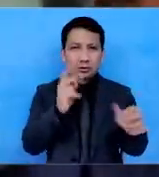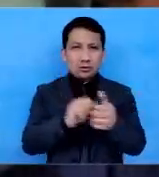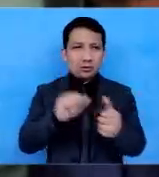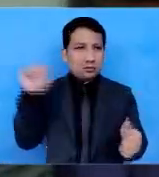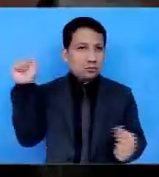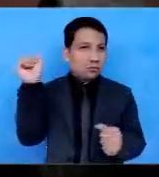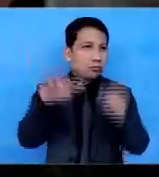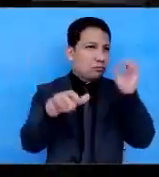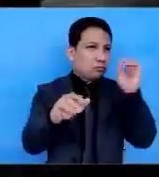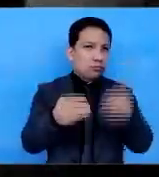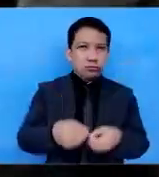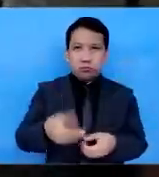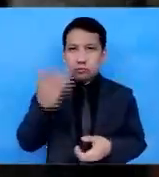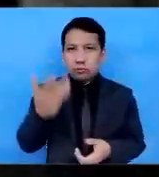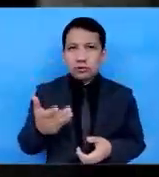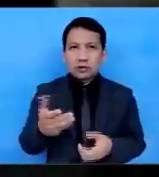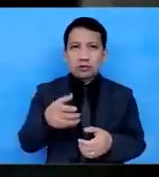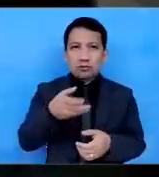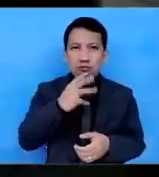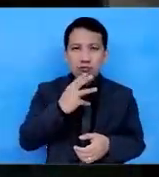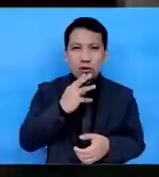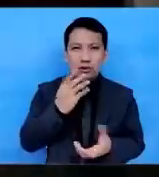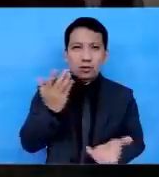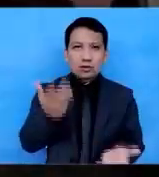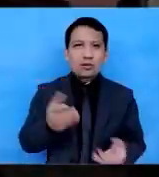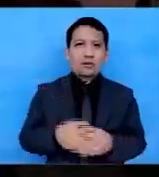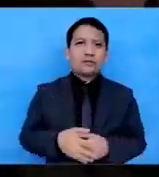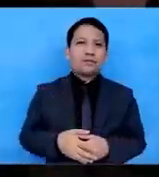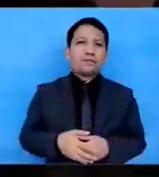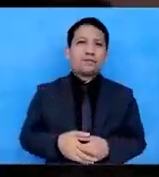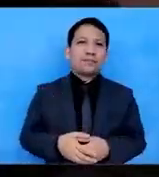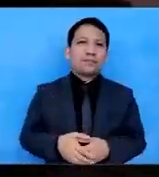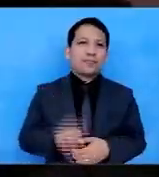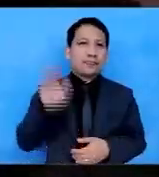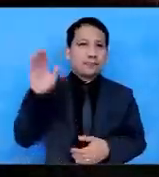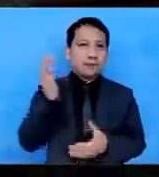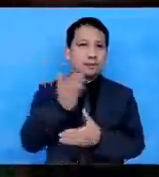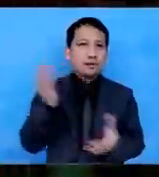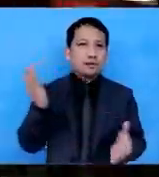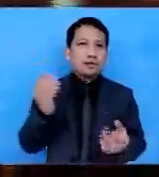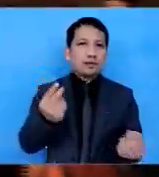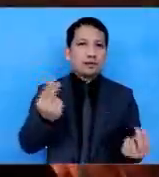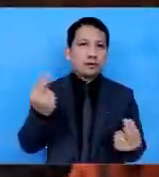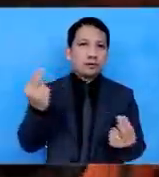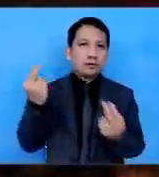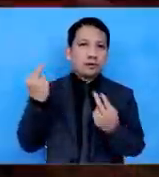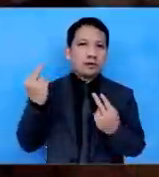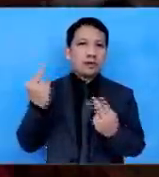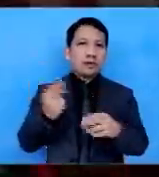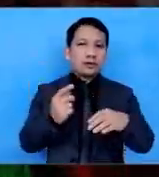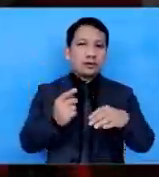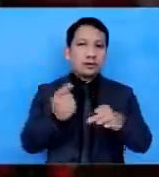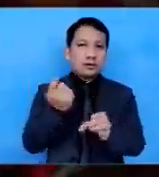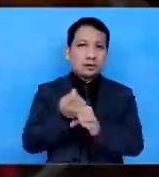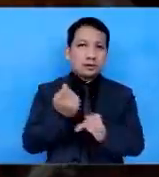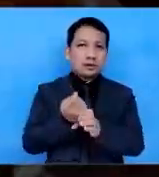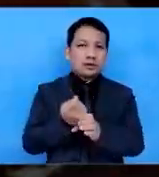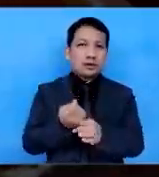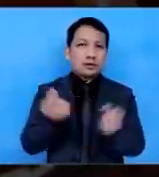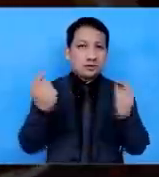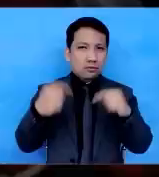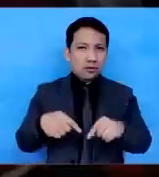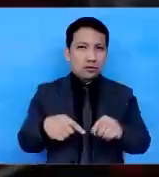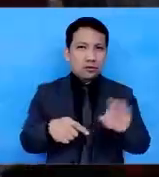pog, nagbato ng mga tubig, at syempre, kinakalampag nga itong nasa likuran ko, no, itong truck na sinasakyan namin, na sinabi nga